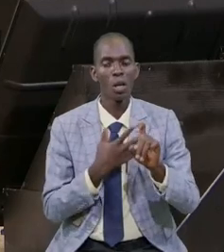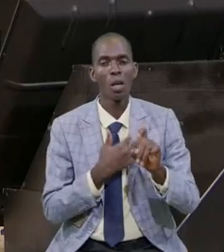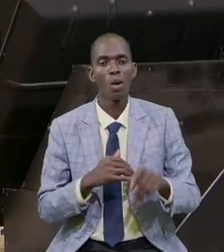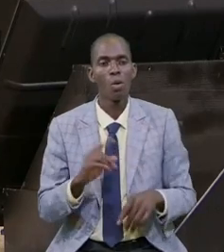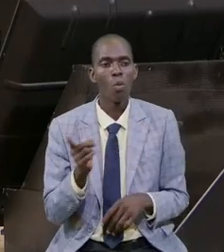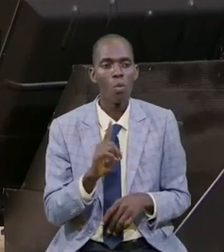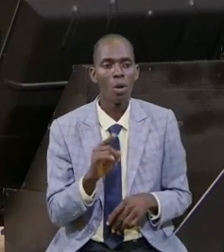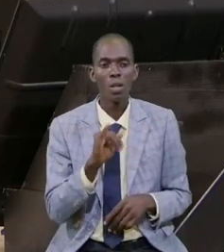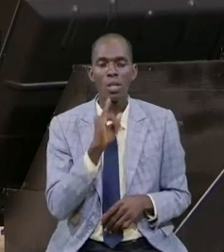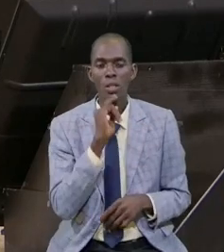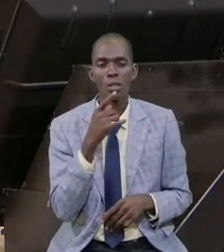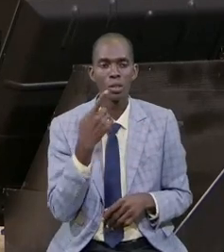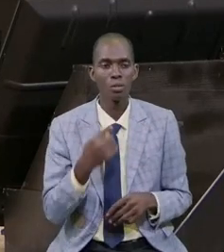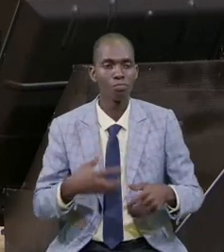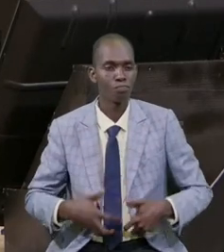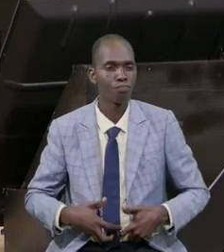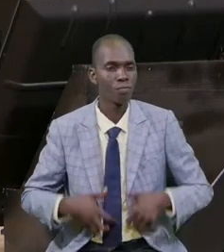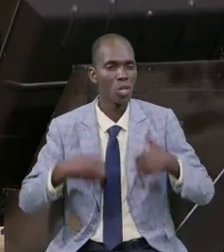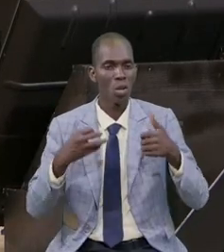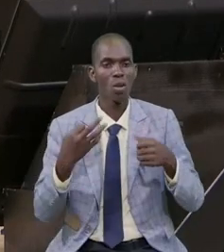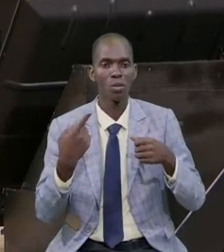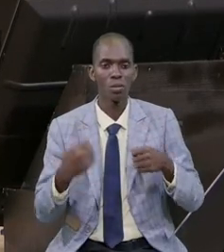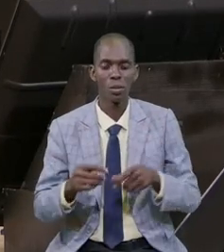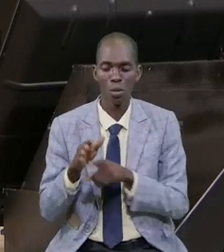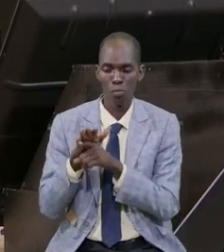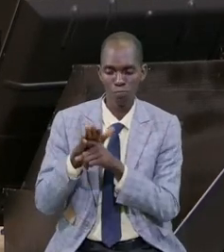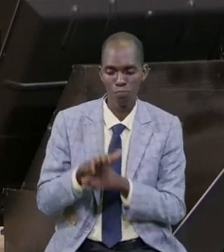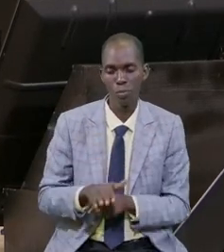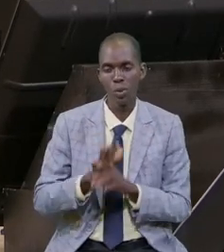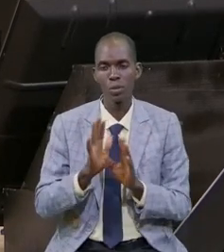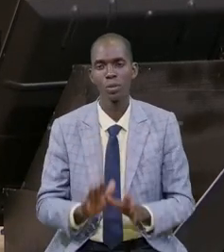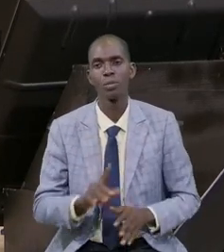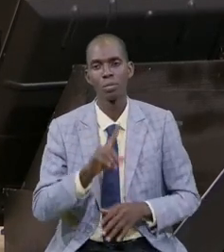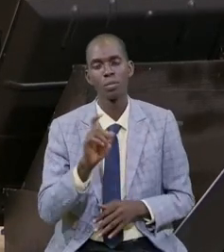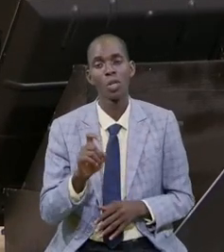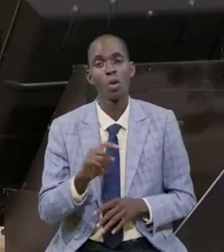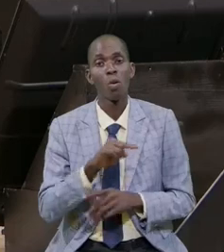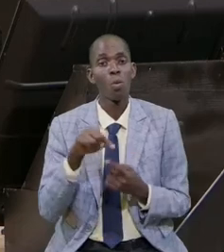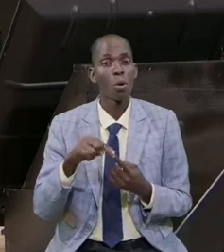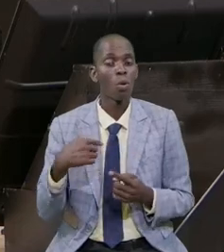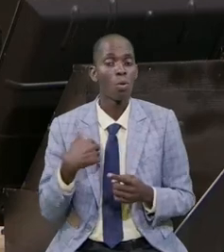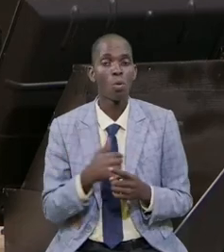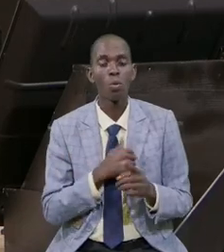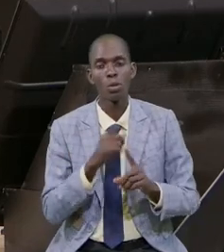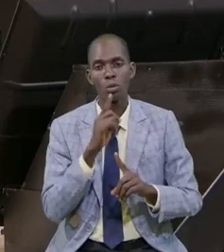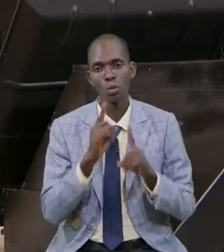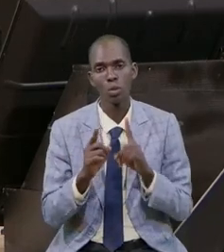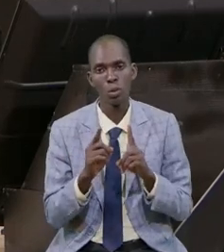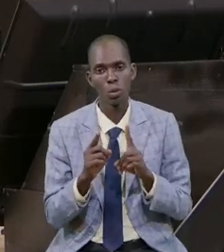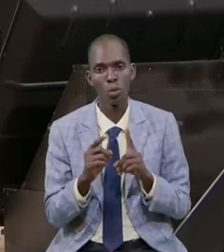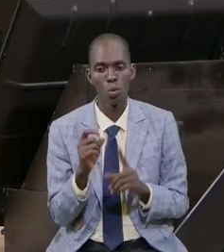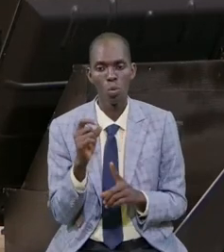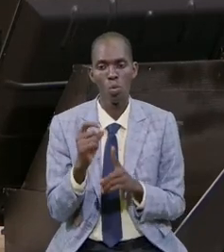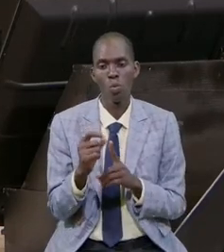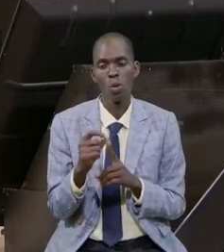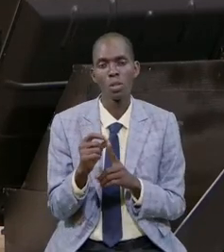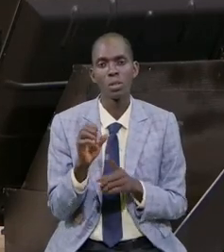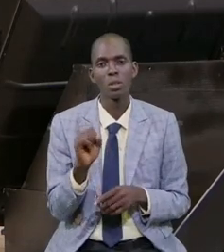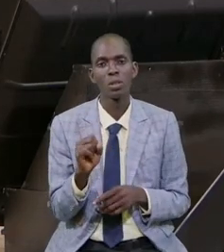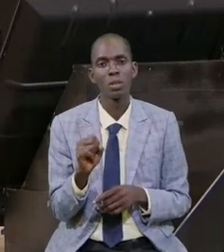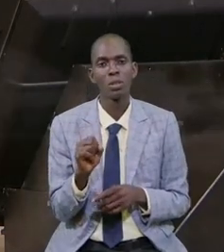Où donc est la colère de l'oppresseur? Lorsqu'on parle, lorsqu'on